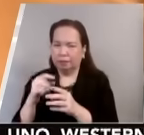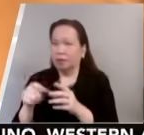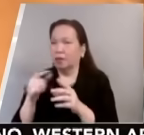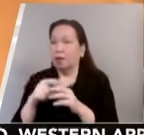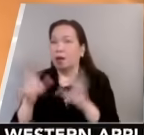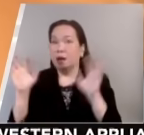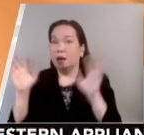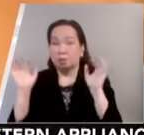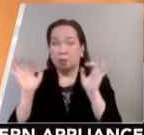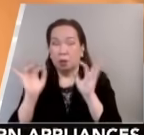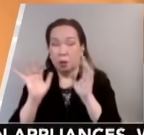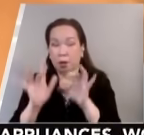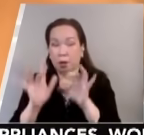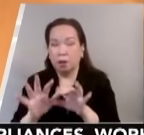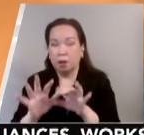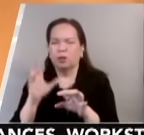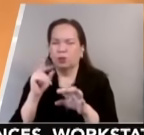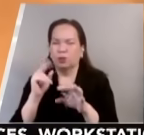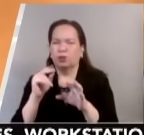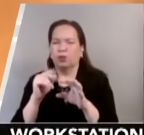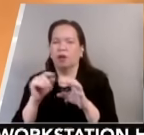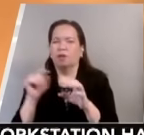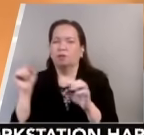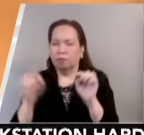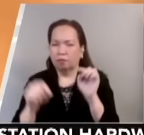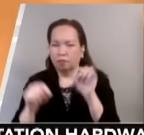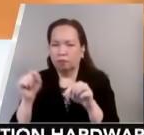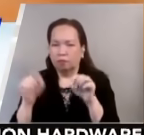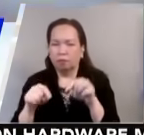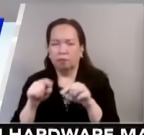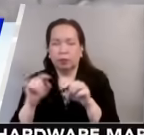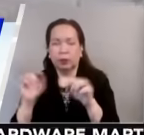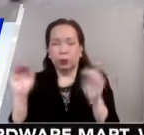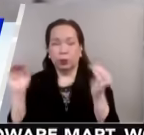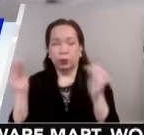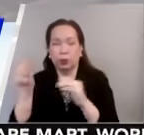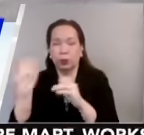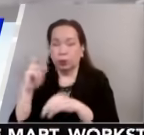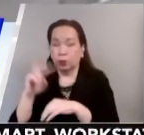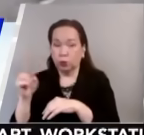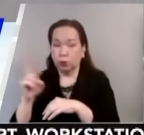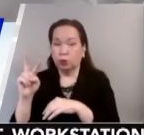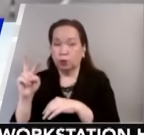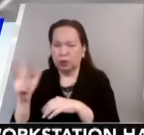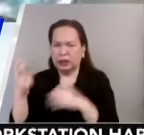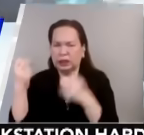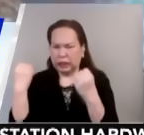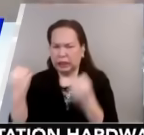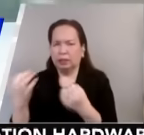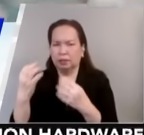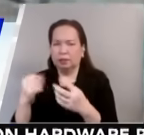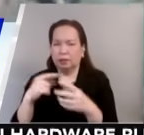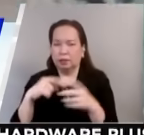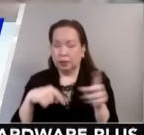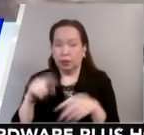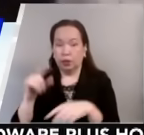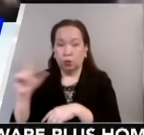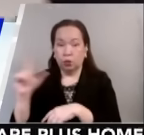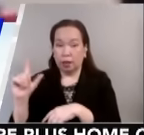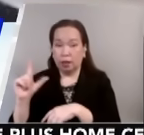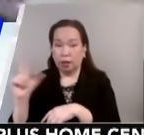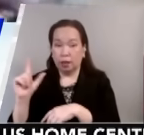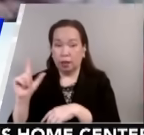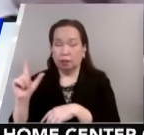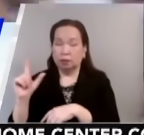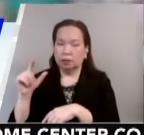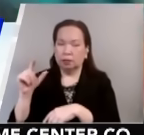dagsa hindi katulad n naranasan natin Nung 22 at 23 kahit sa port of Lucena sa Quezon Wala ring tigil ang dating